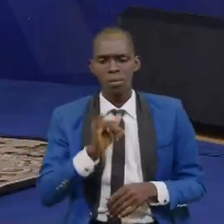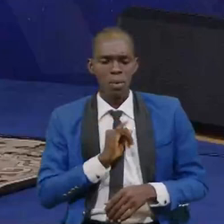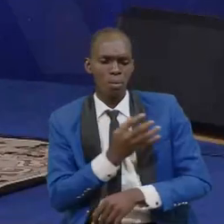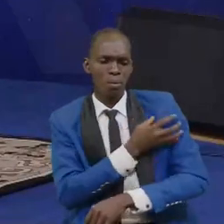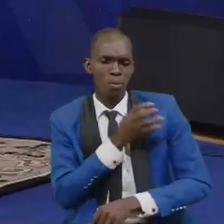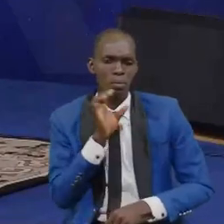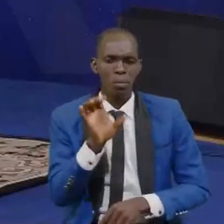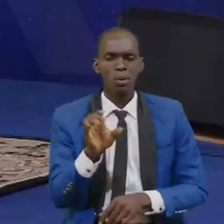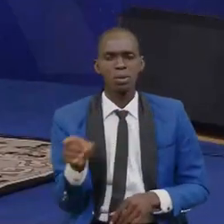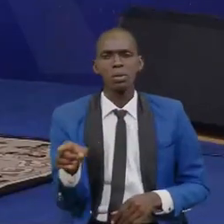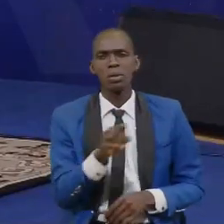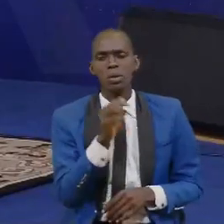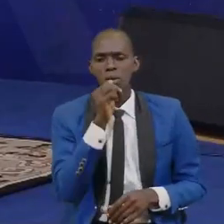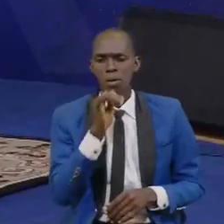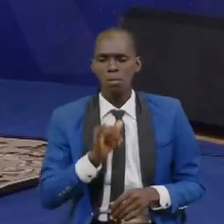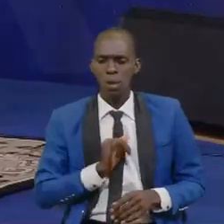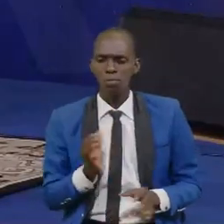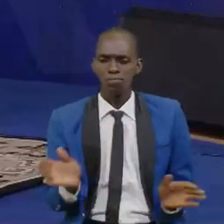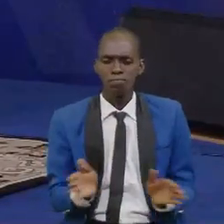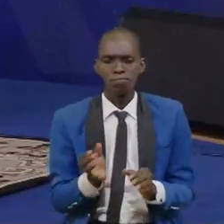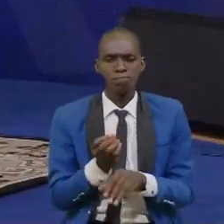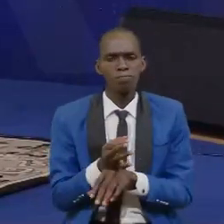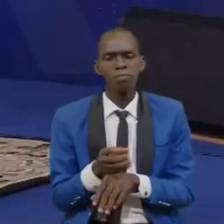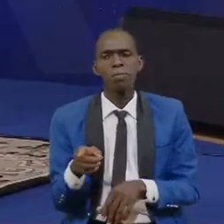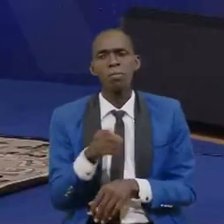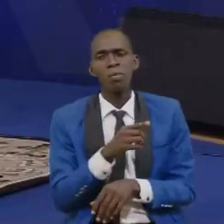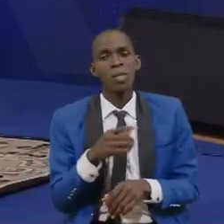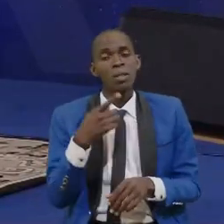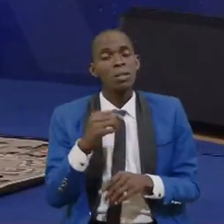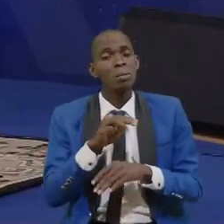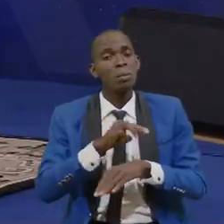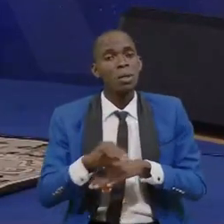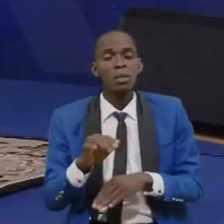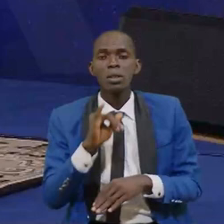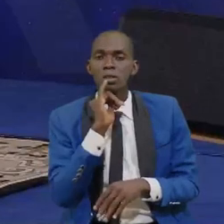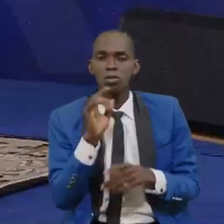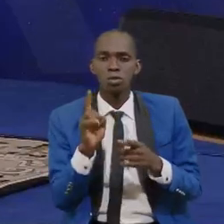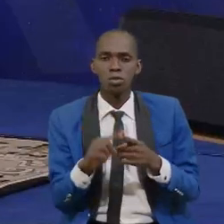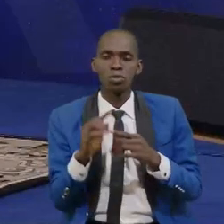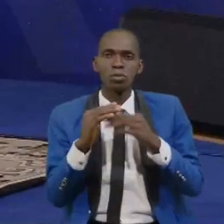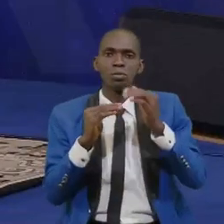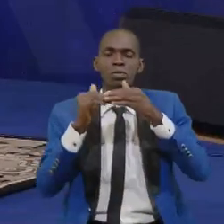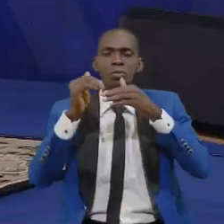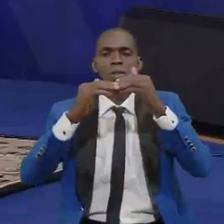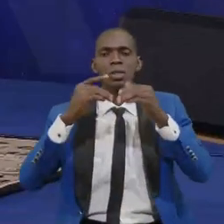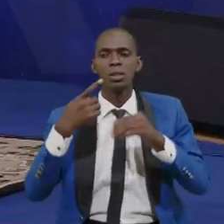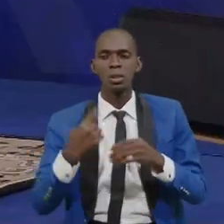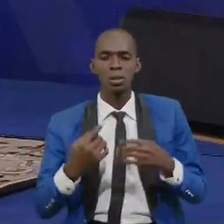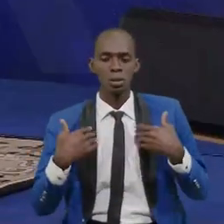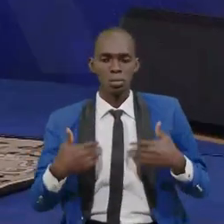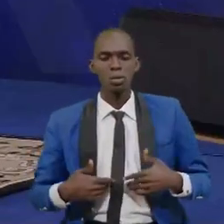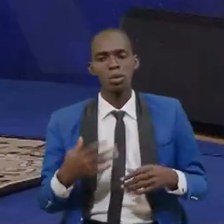leur rends libre? Est-ce que je les encourage? Le ministère, c'est pour édifier le corps de